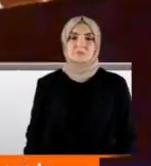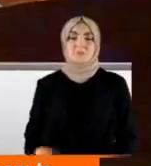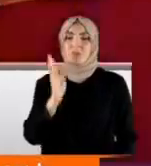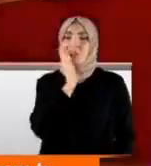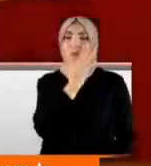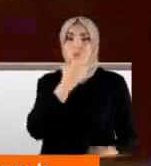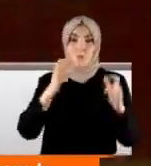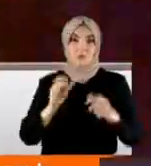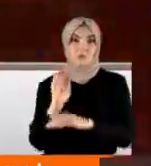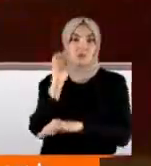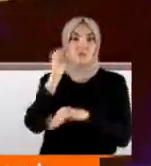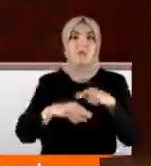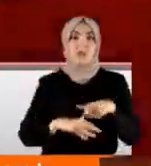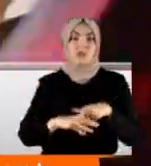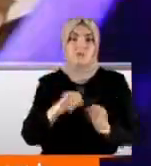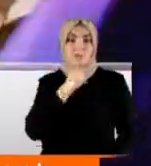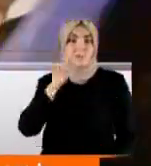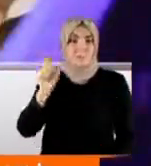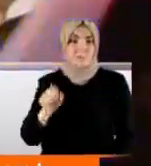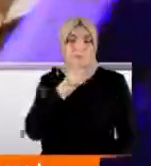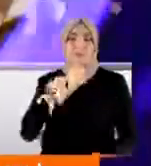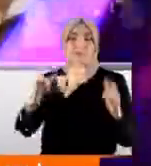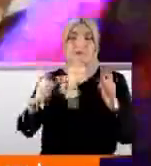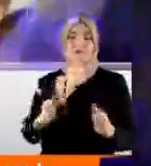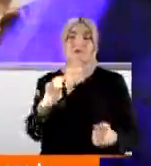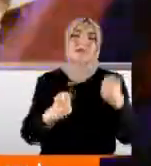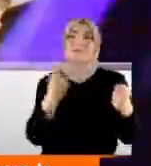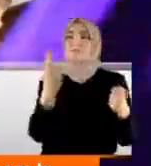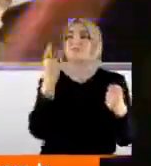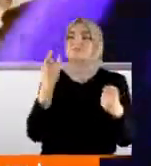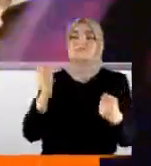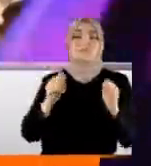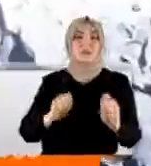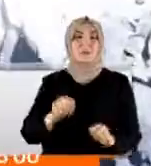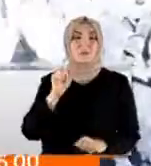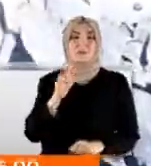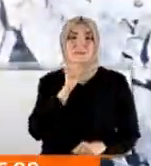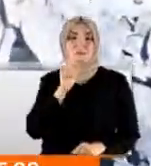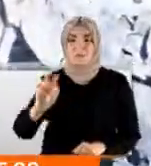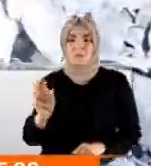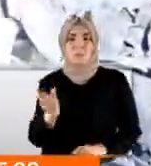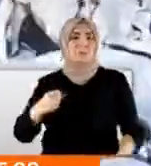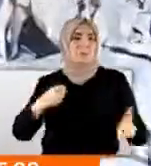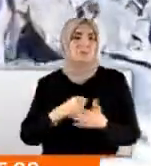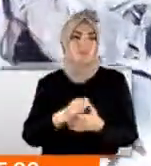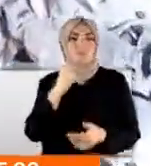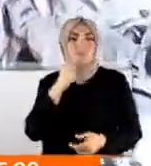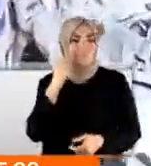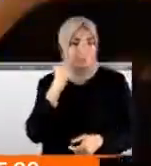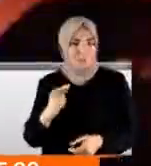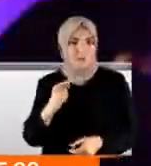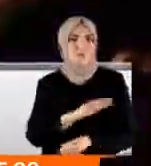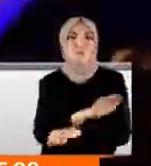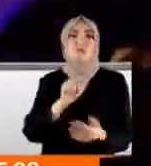Tokat'ta yaşayan Eşref Aydın kentte otomobille turluyordu. Müziği son ses açmış, o anları da sosyal medya hesabından